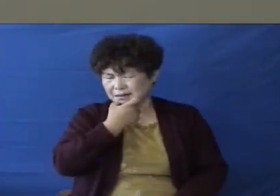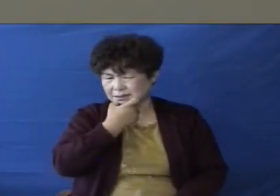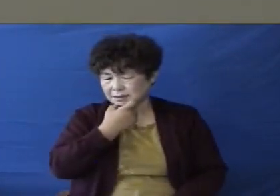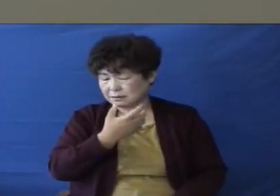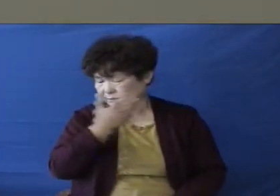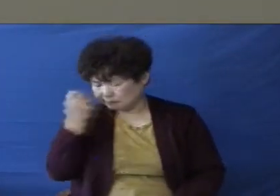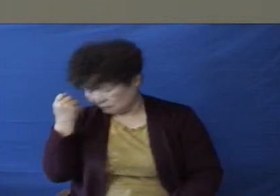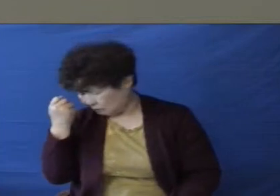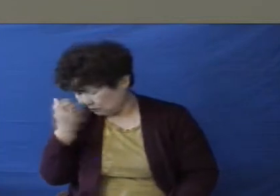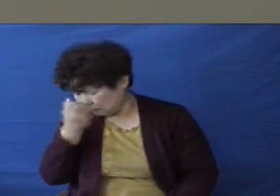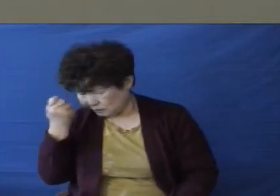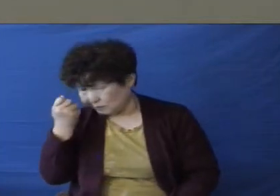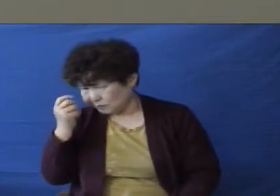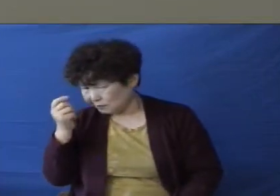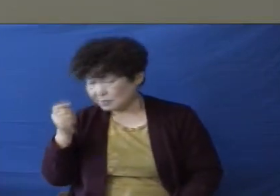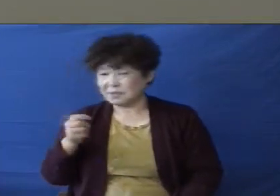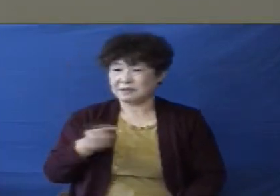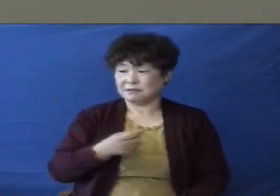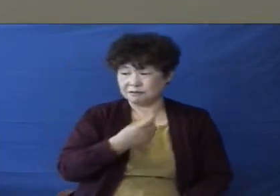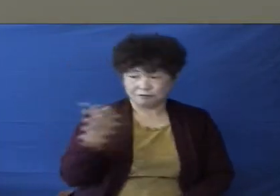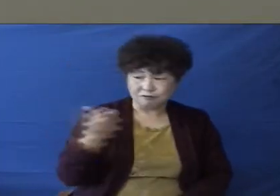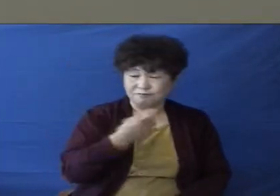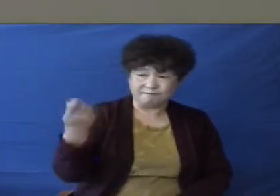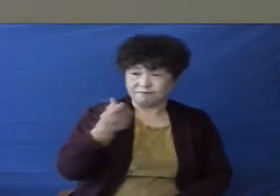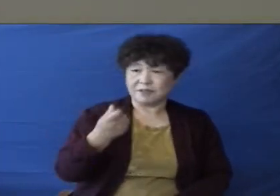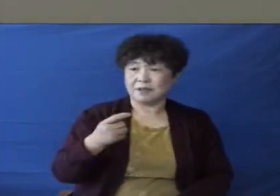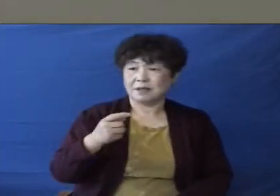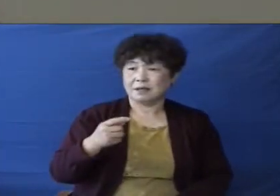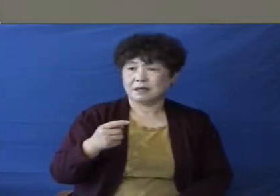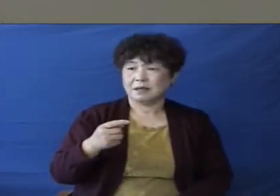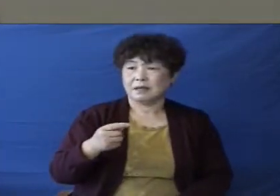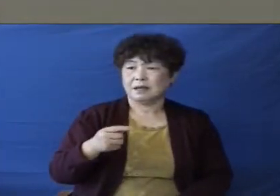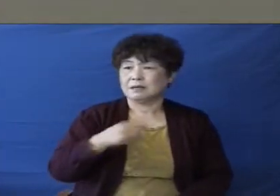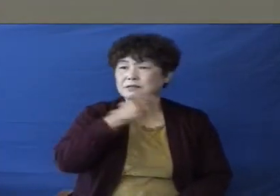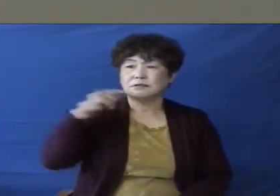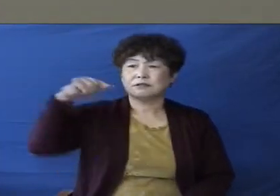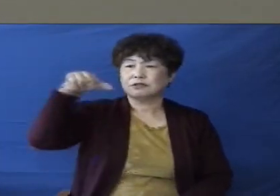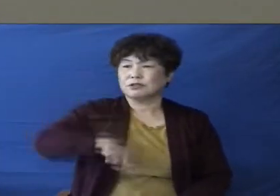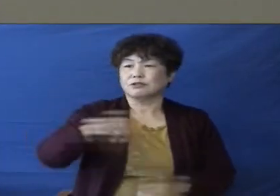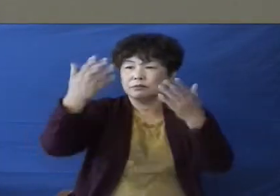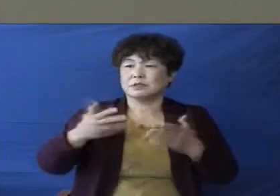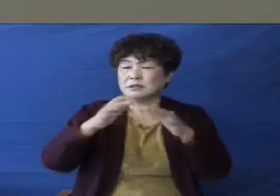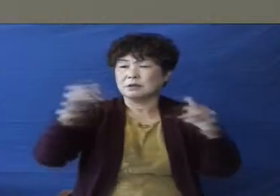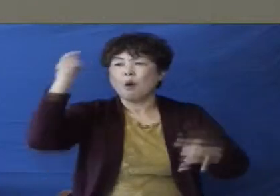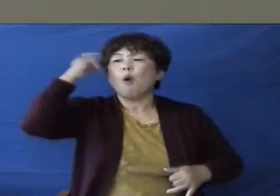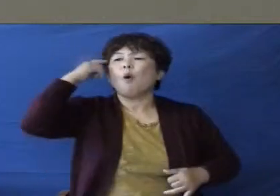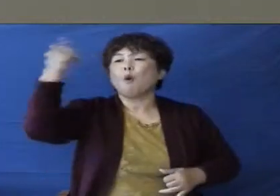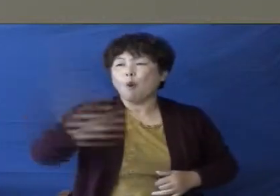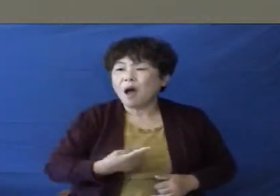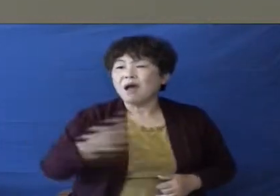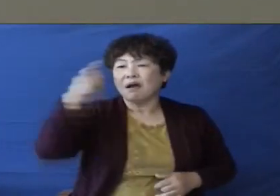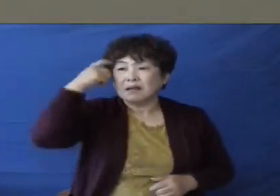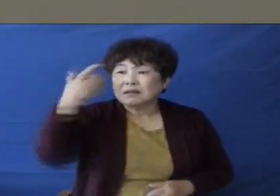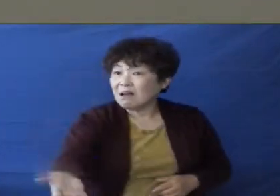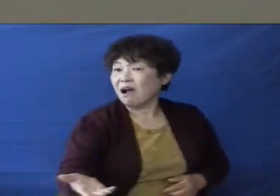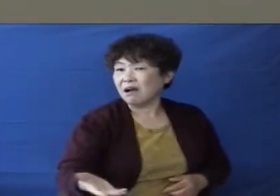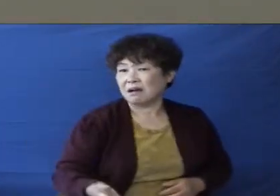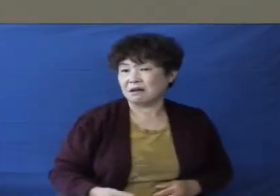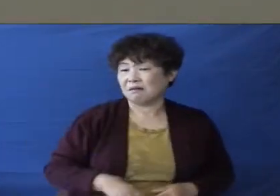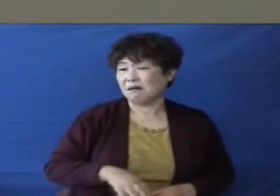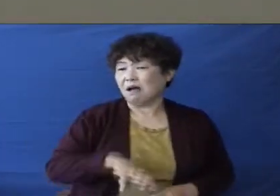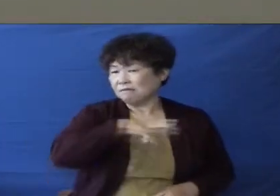그 따가운 눈초리를 어떻게 감당 했을까 안보 이었으니까 감당할 수 있었지 않을까 사람들을 얼마나 뒤에서 궁시렁